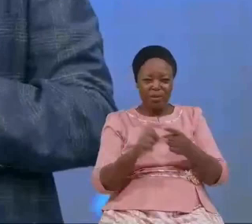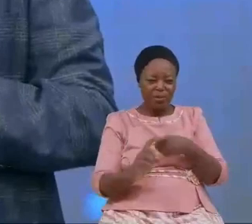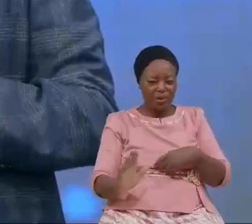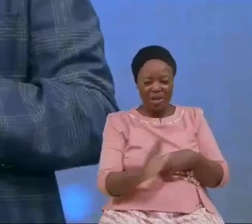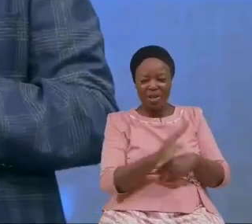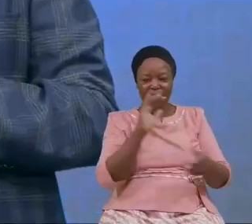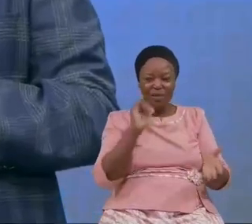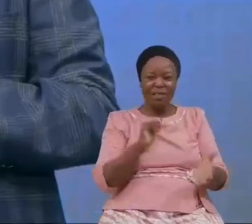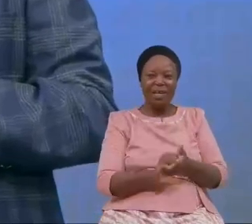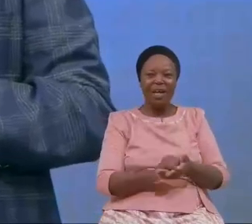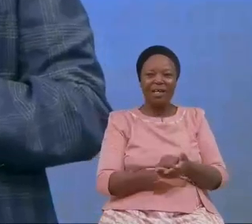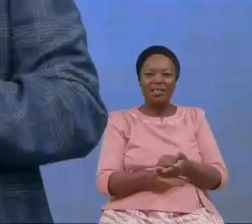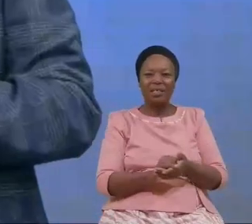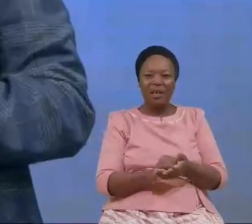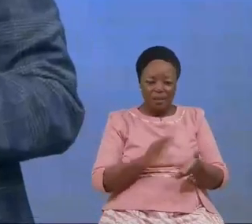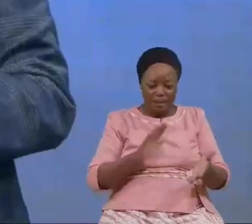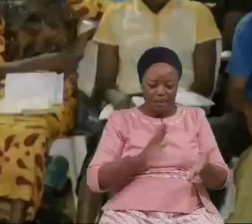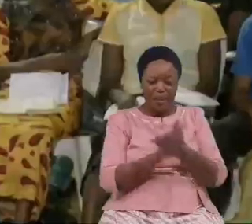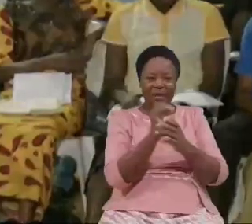qui croit